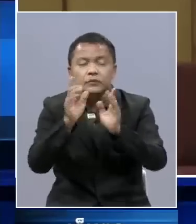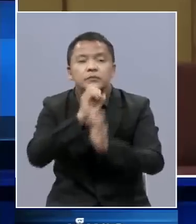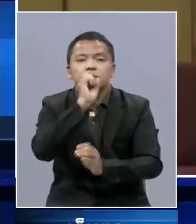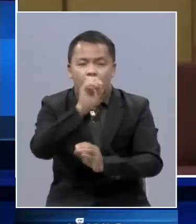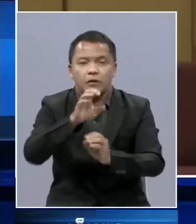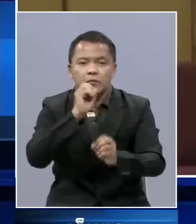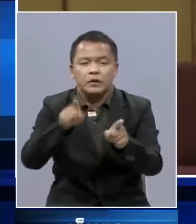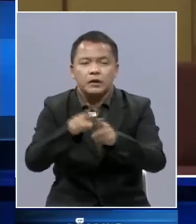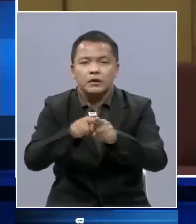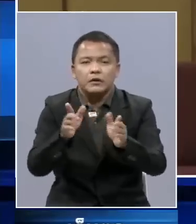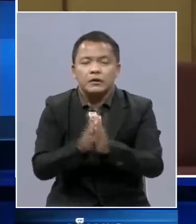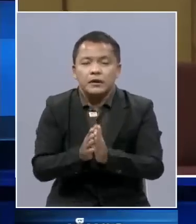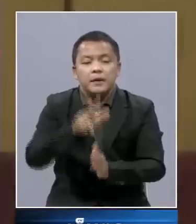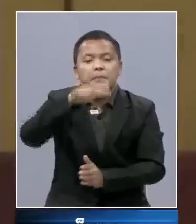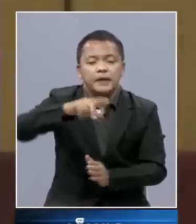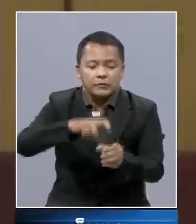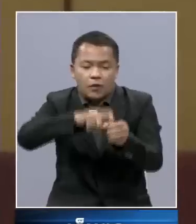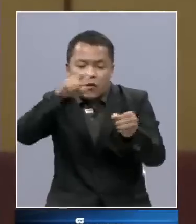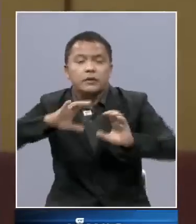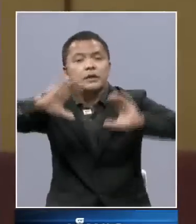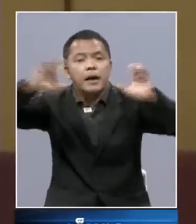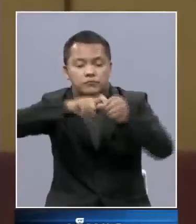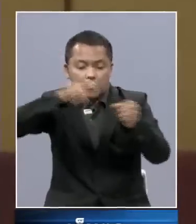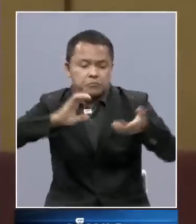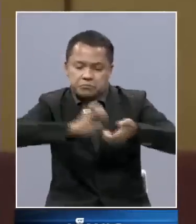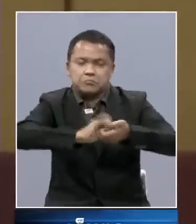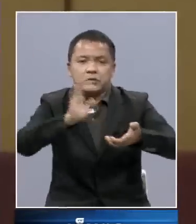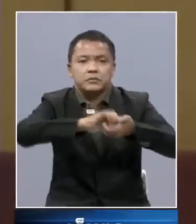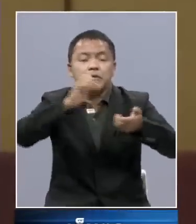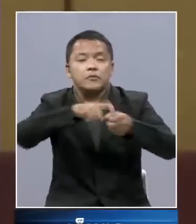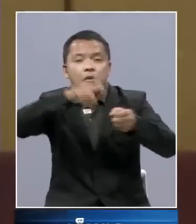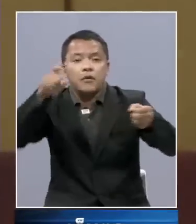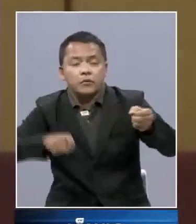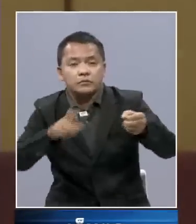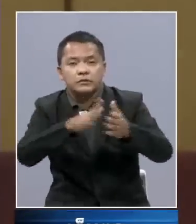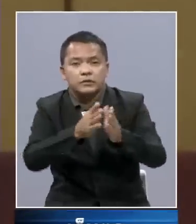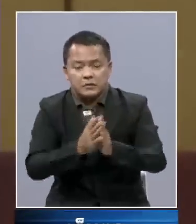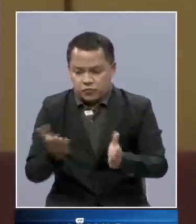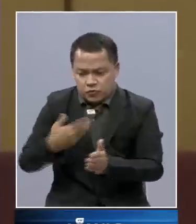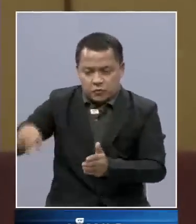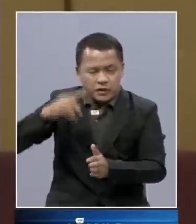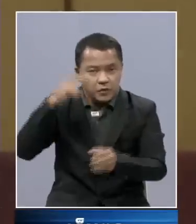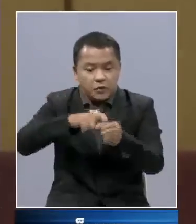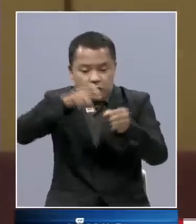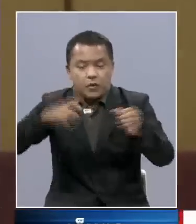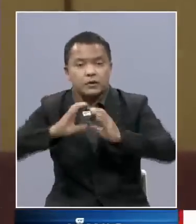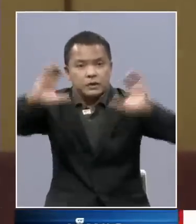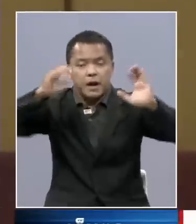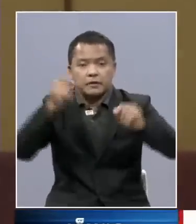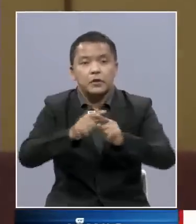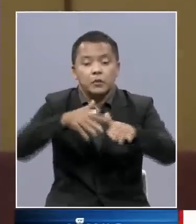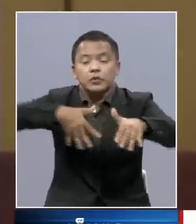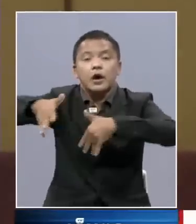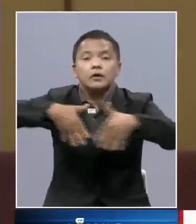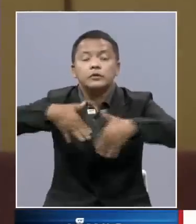ว่าจะให้อะไรนะเพื่อไทยถอนตัวคือแค่ถอนตัวจากช็อกมิ้นลูกหลานยังไม่ยอมเลยแต่ถอนตัวจากการตั้งรัฐบาลประชาช